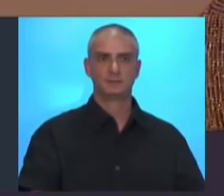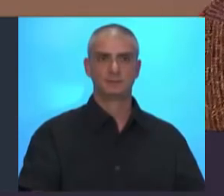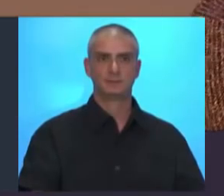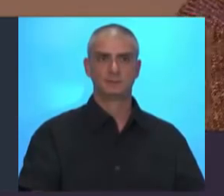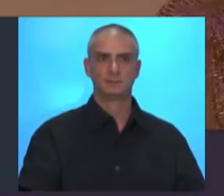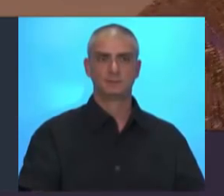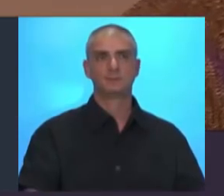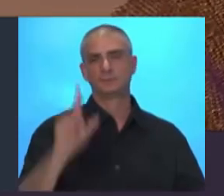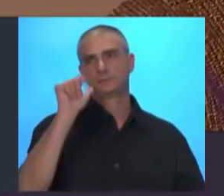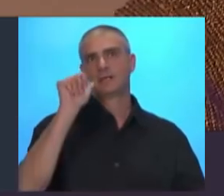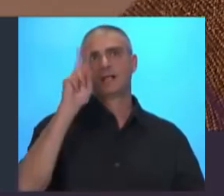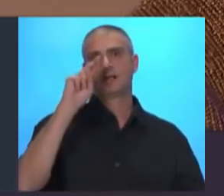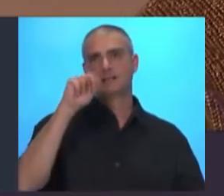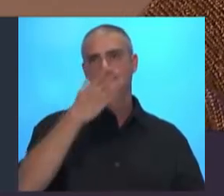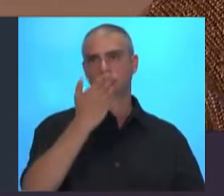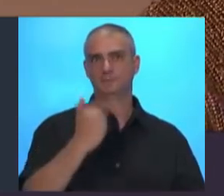לרן.